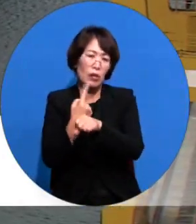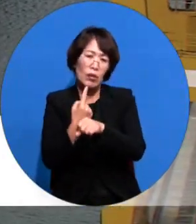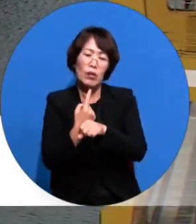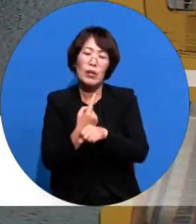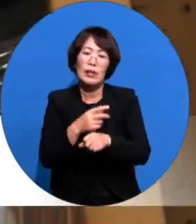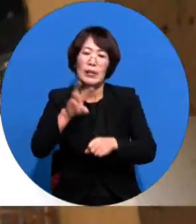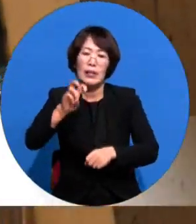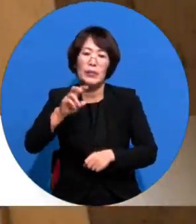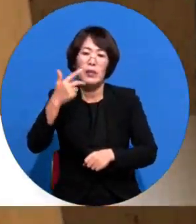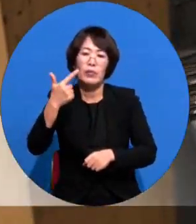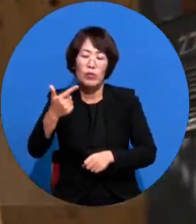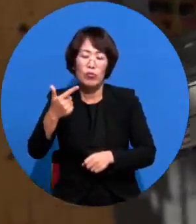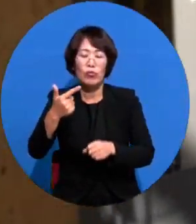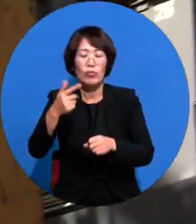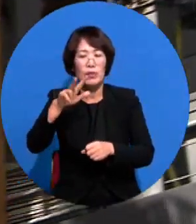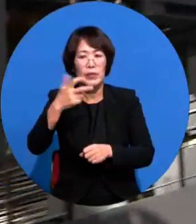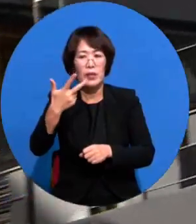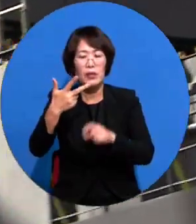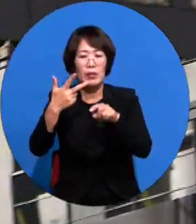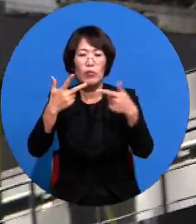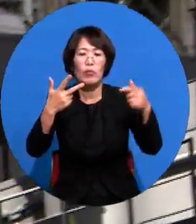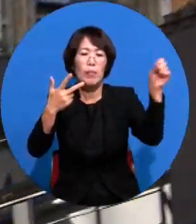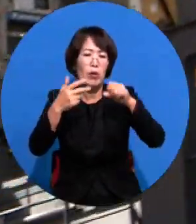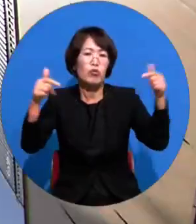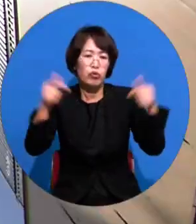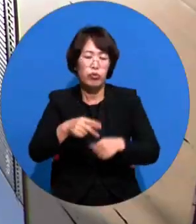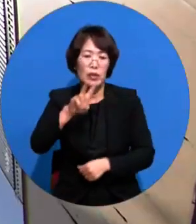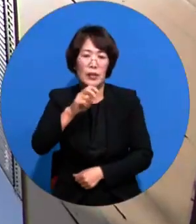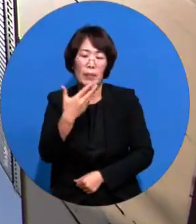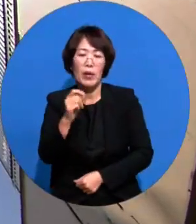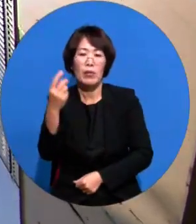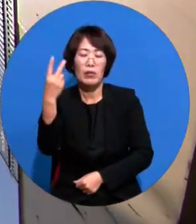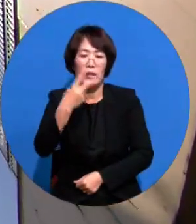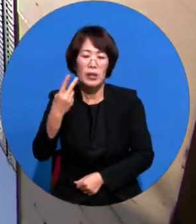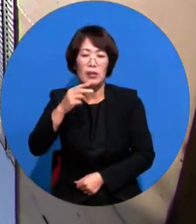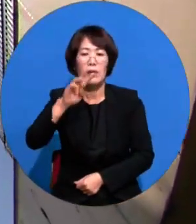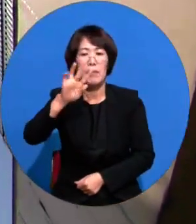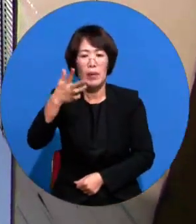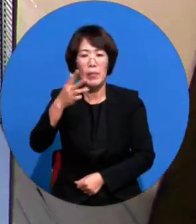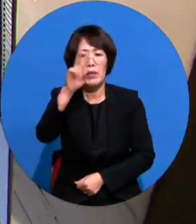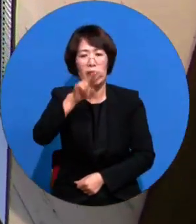대비 37.6% 감소한 28억 2,800만 달러를 기록했습니다.